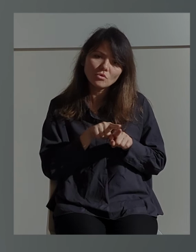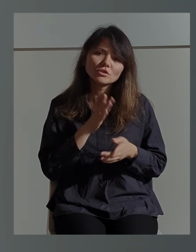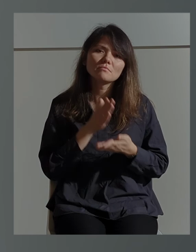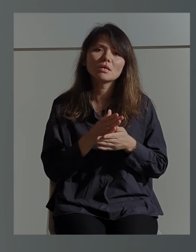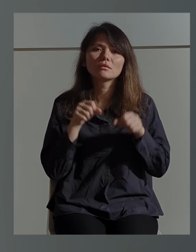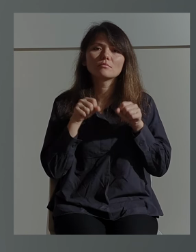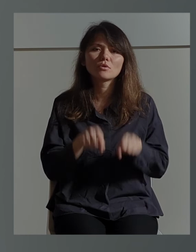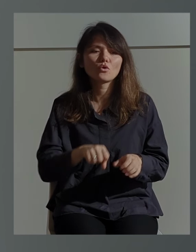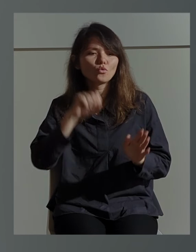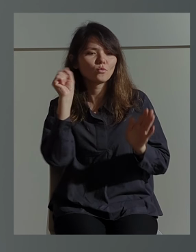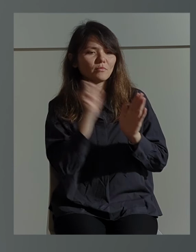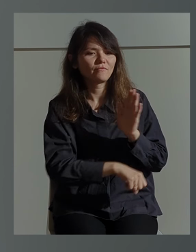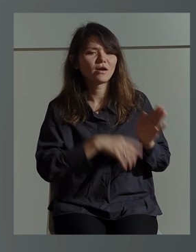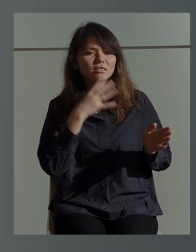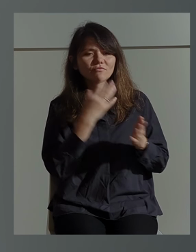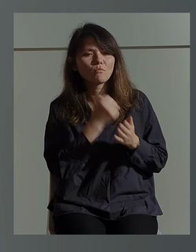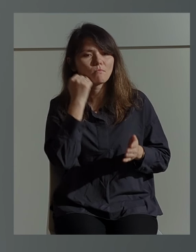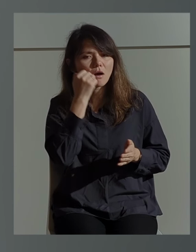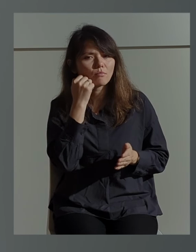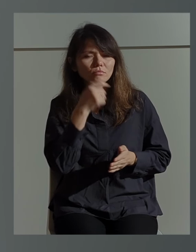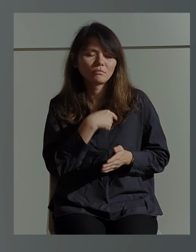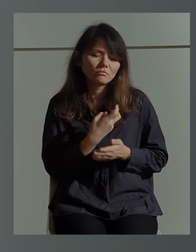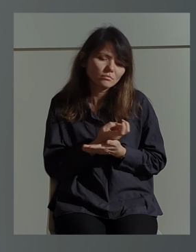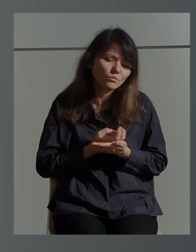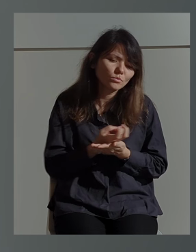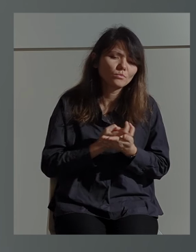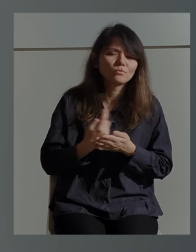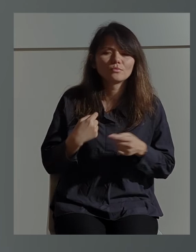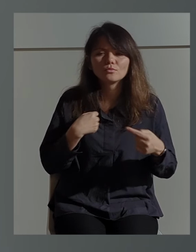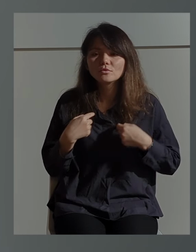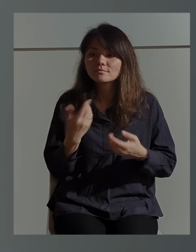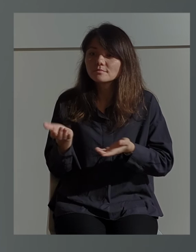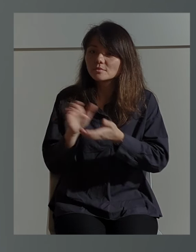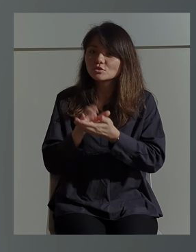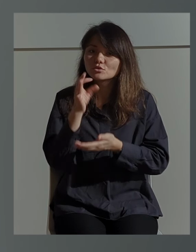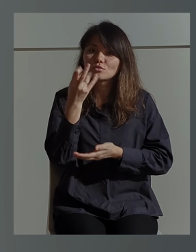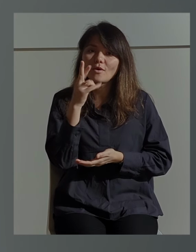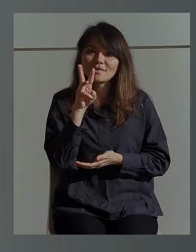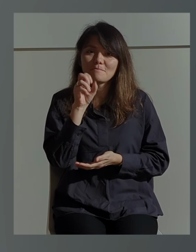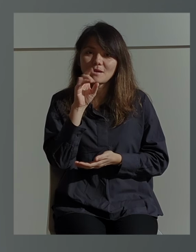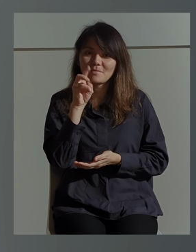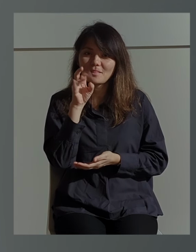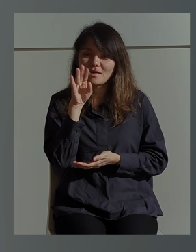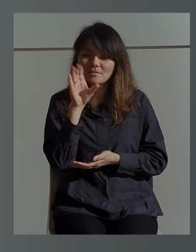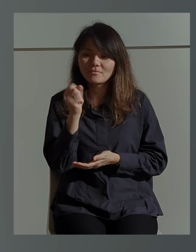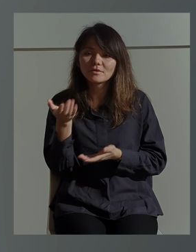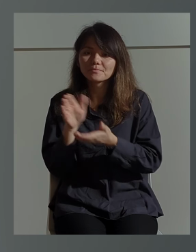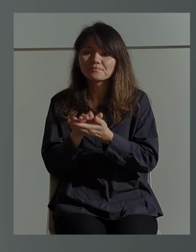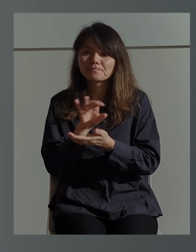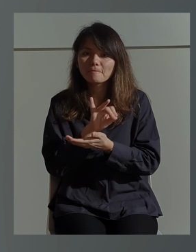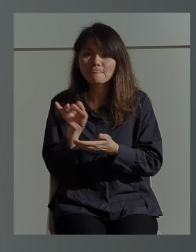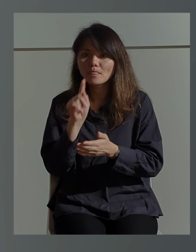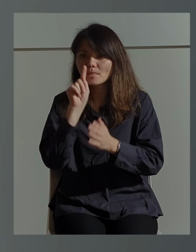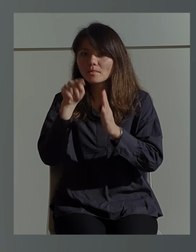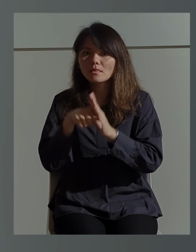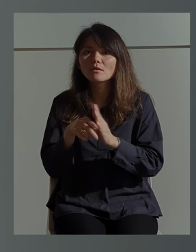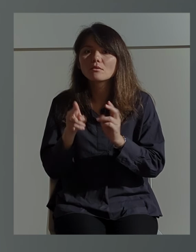Заруба ет бабушку мучается мечется знакомится с Соней Мармеладовой и попадает в результате на